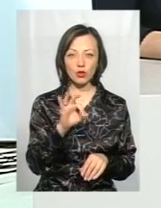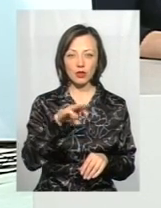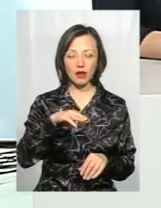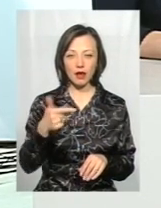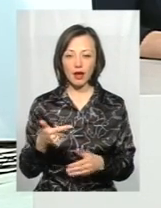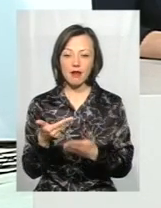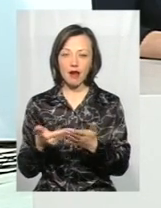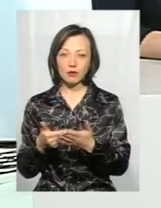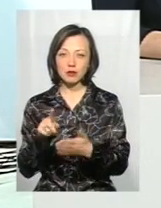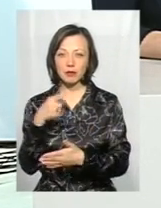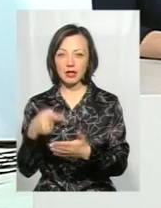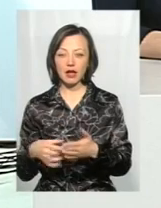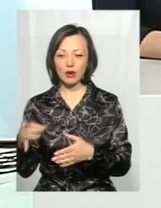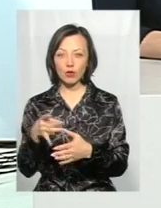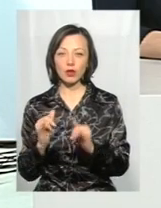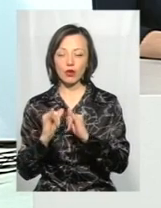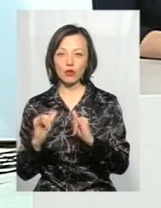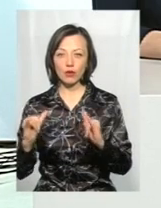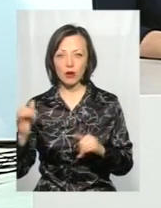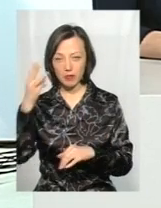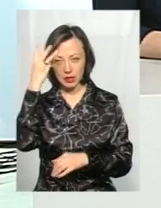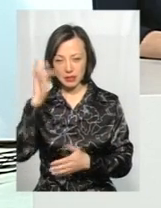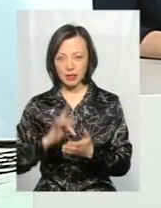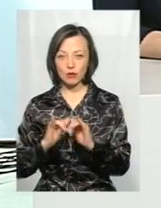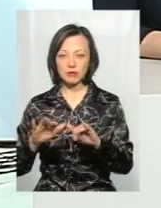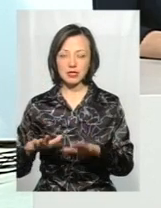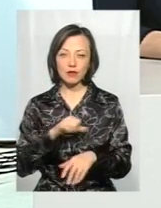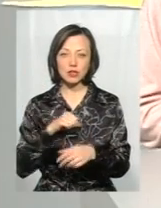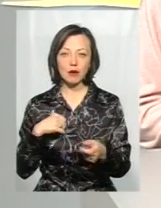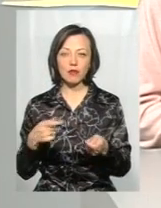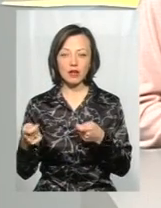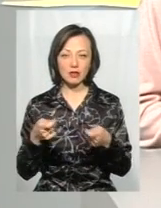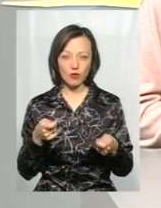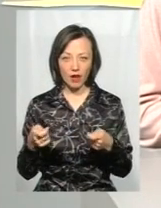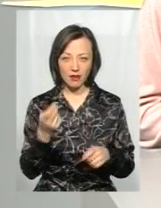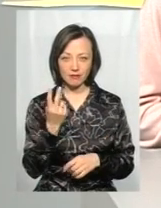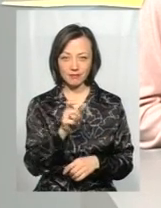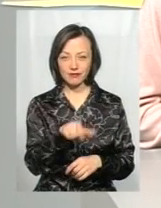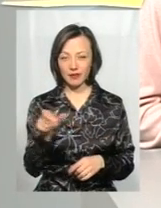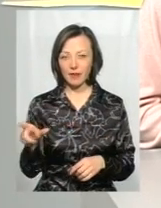і радником з питань регіонального розвитку Хмельницького центру розвитку місцевого самоврядування Катериною